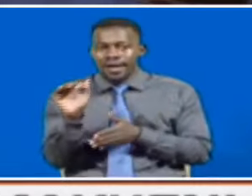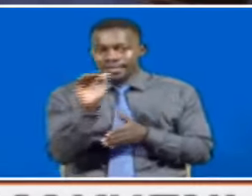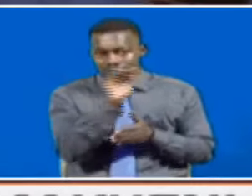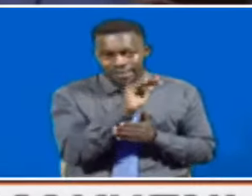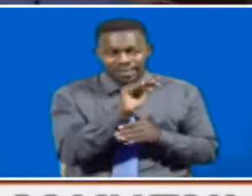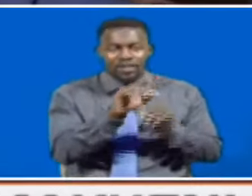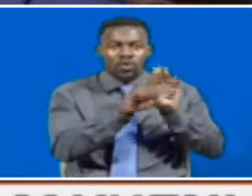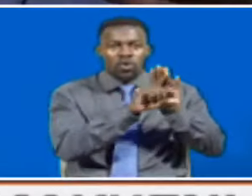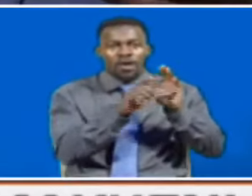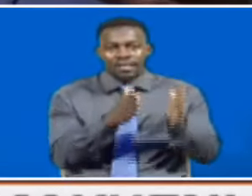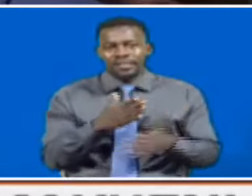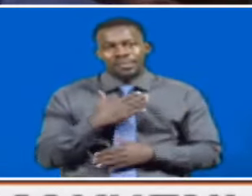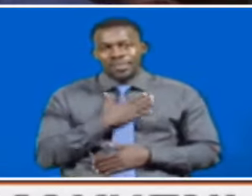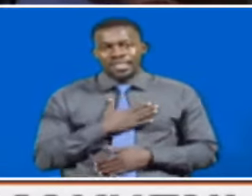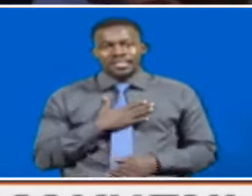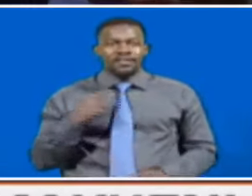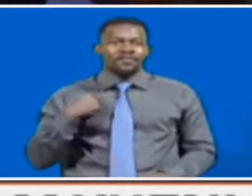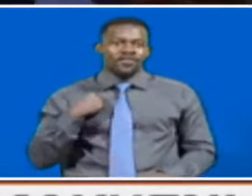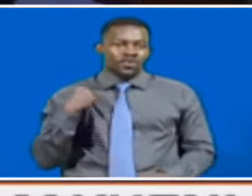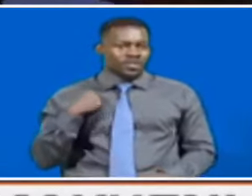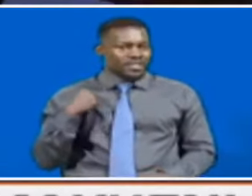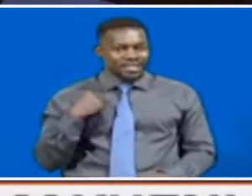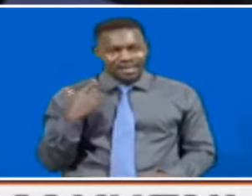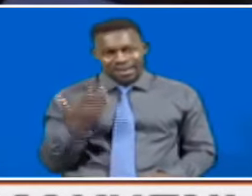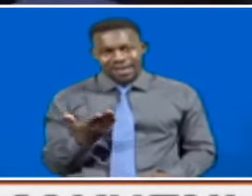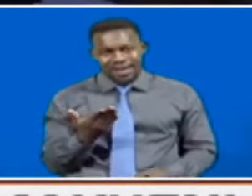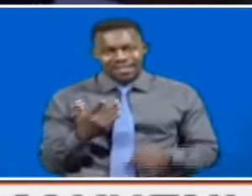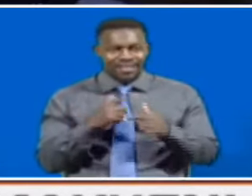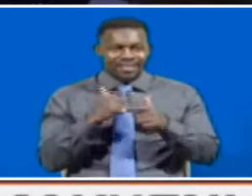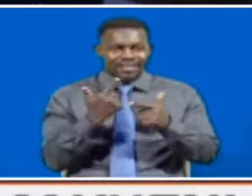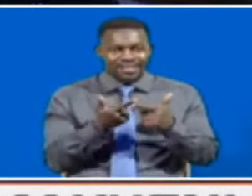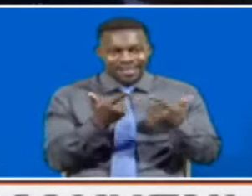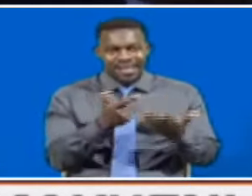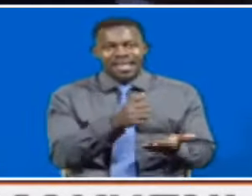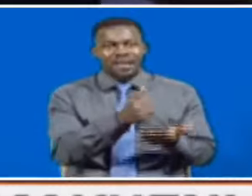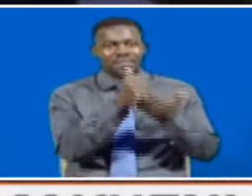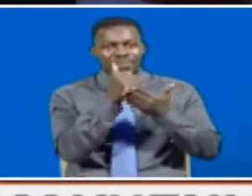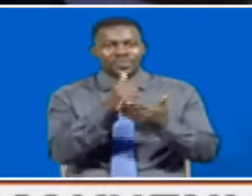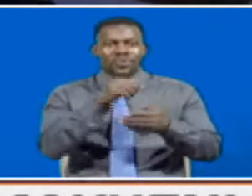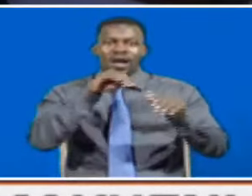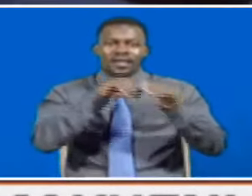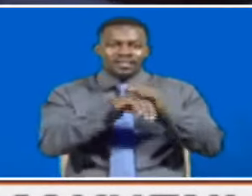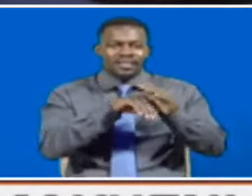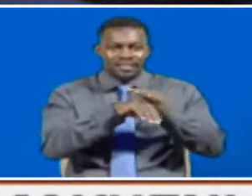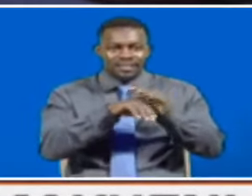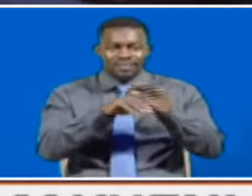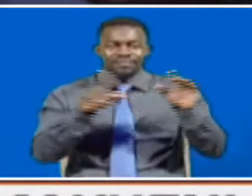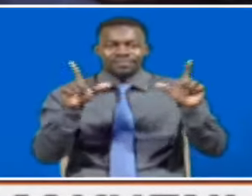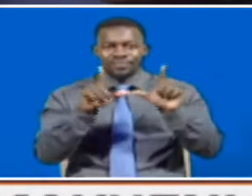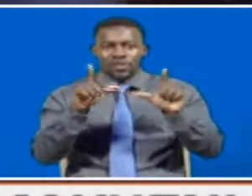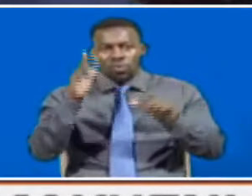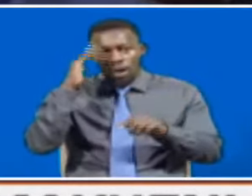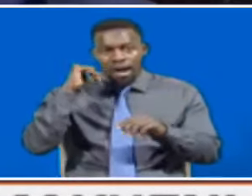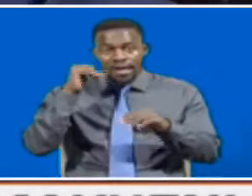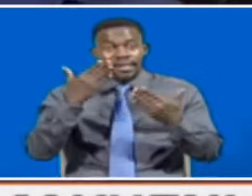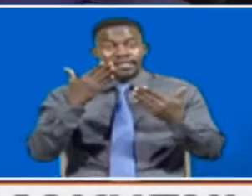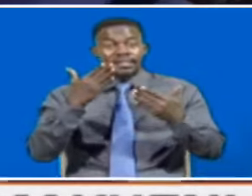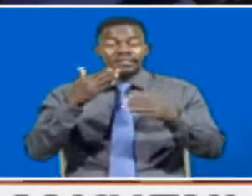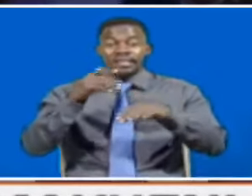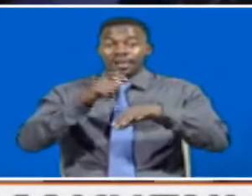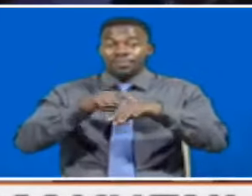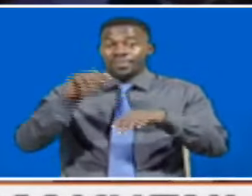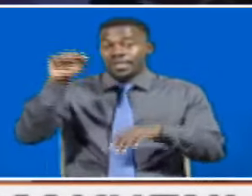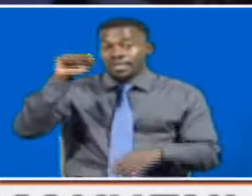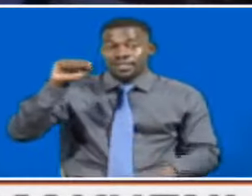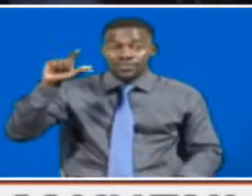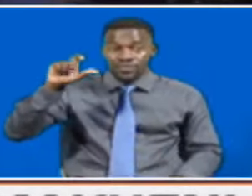wasiwalipishe hawa watu wazee ambao wanataka kubadilisha, na ni kitu rahisi ambacho tunaweza kufanya kwa sababu wakati wa SGR